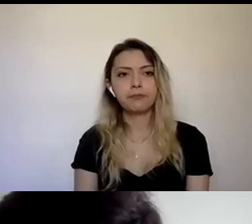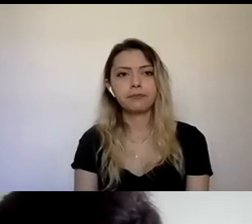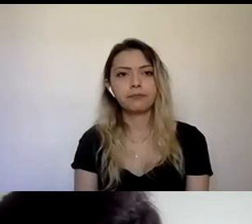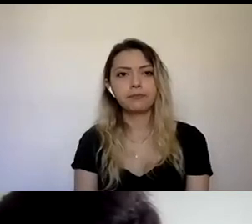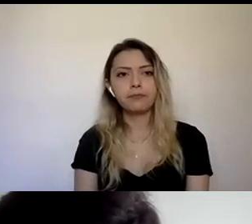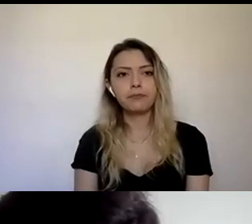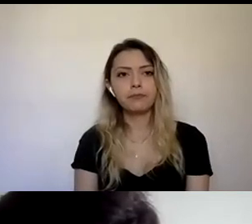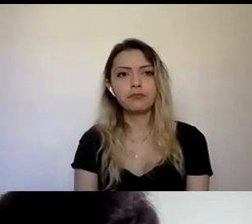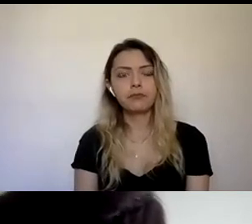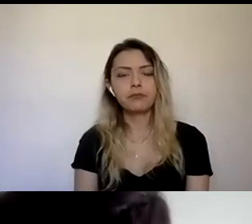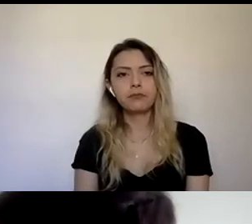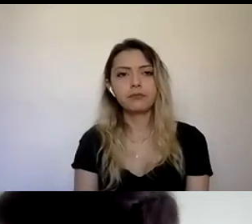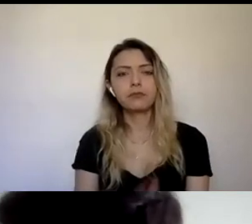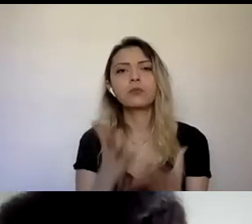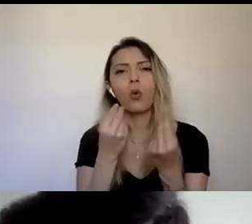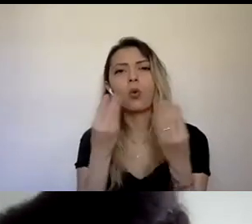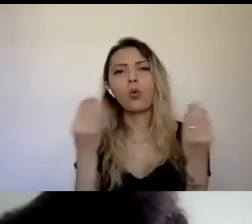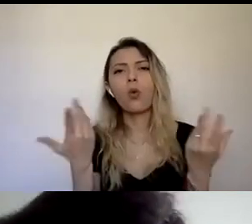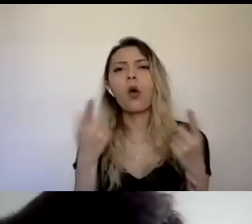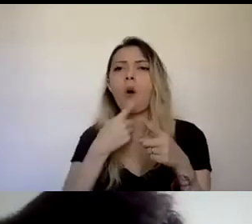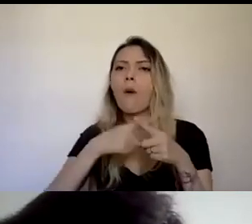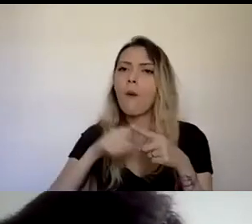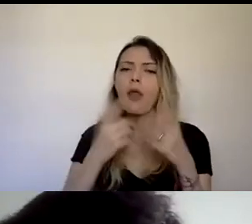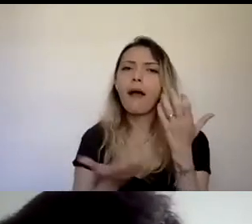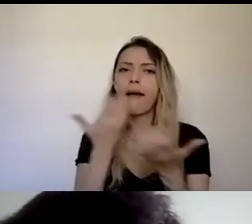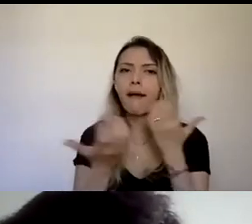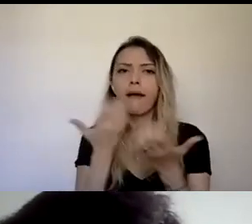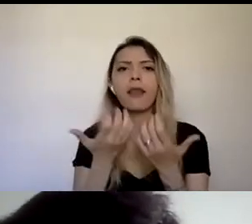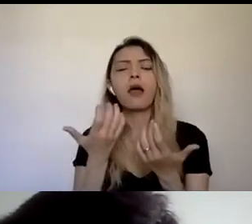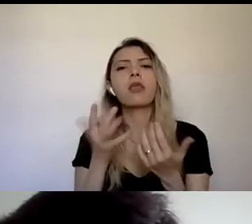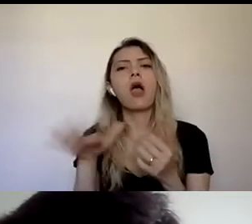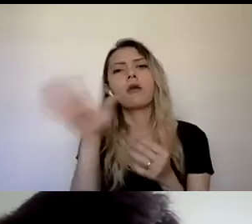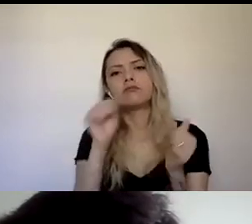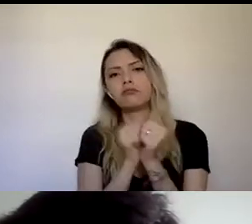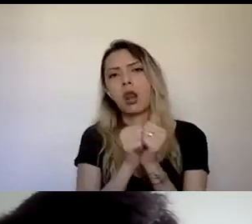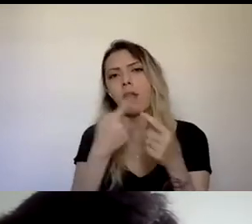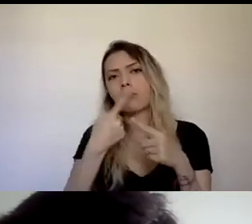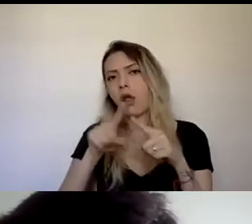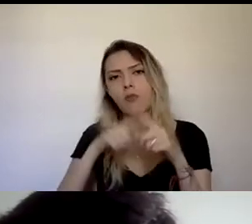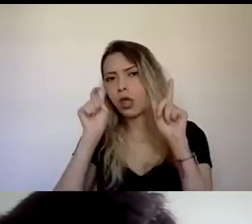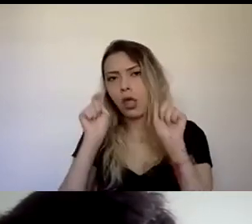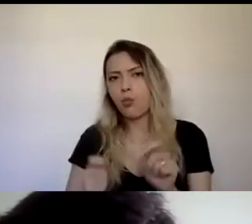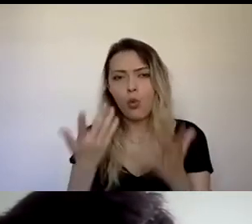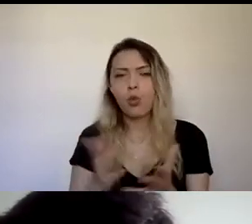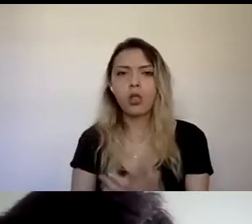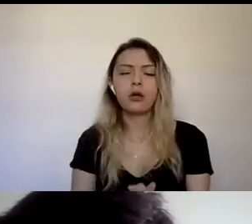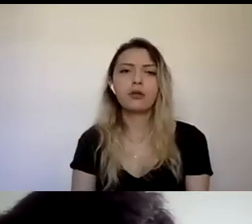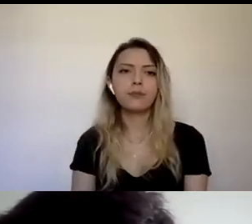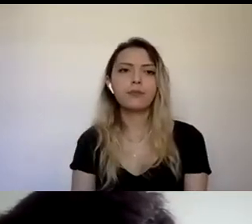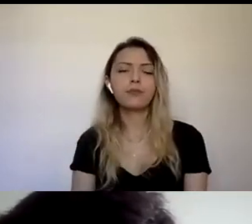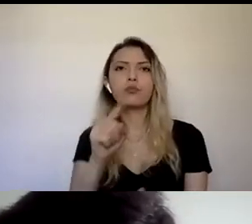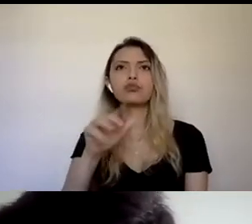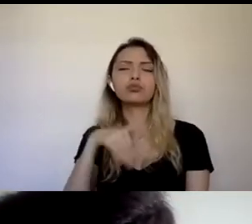Ve pek çok ortak, yani pek çok kaynağı da ortak bir şekilde paylaşıyorlar ve kullanıyorlar bu ağı. Bunun